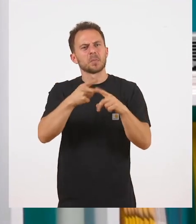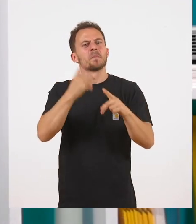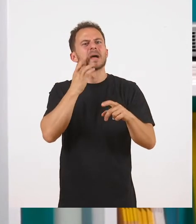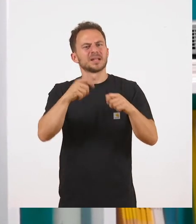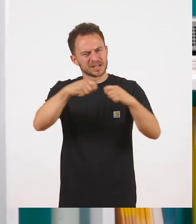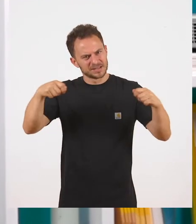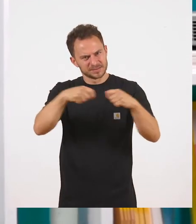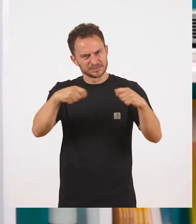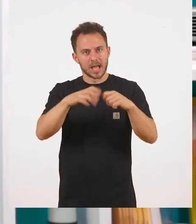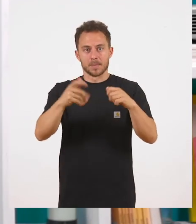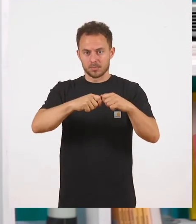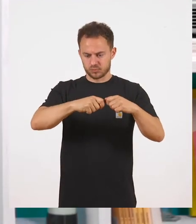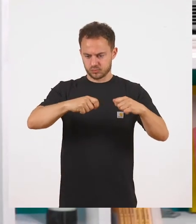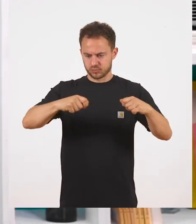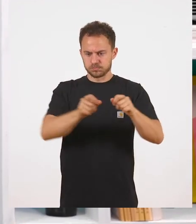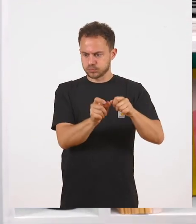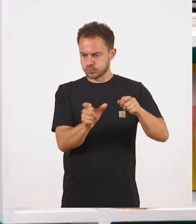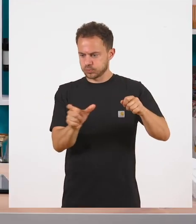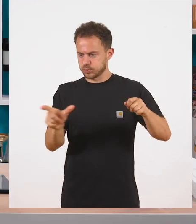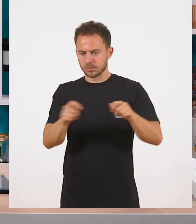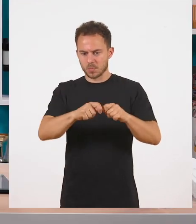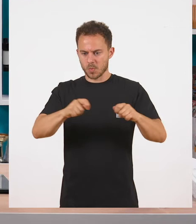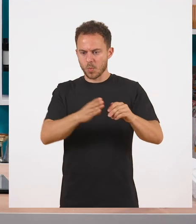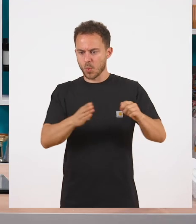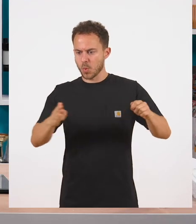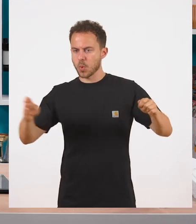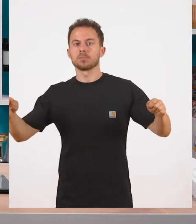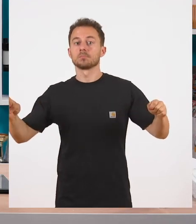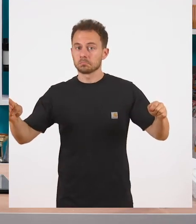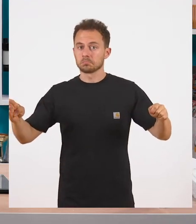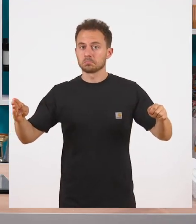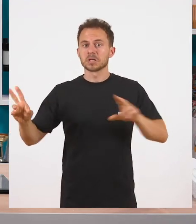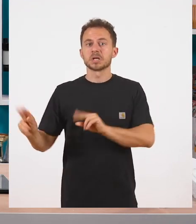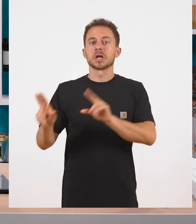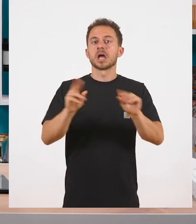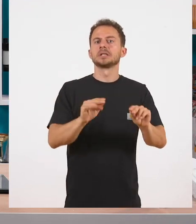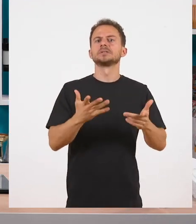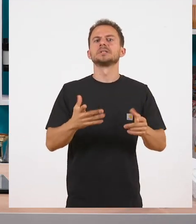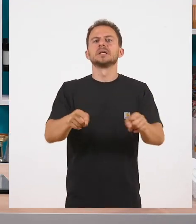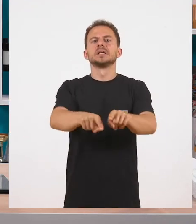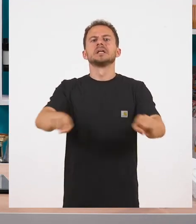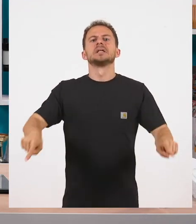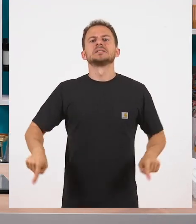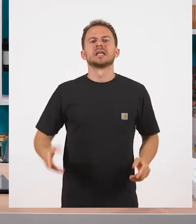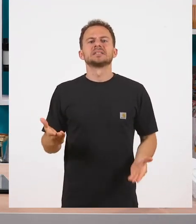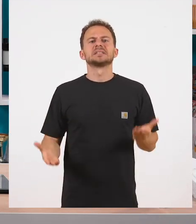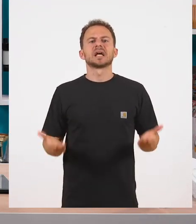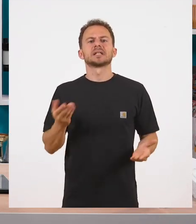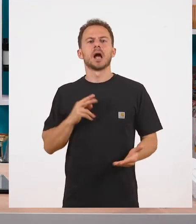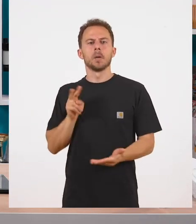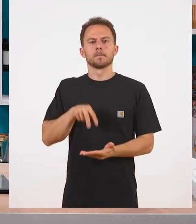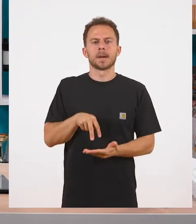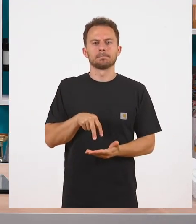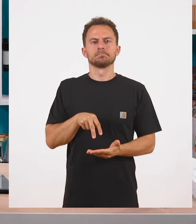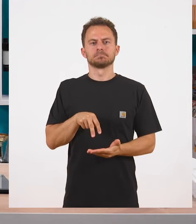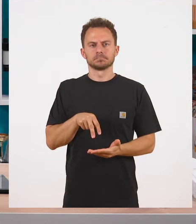επιμηκύνεται. Παραμορφώνεται. Ωραία. Ακριβώς με τον ίδιο τρόπο λειτουργεί και η ζυγαριά. Οι ζυγαριές που έχουμε μέσα έχουν ελαττήριο. Στην ουσία